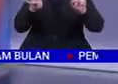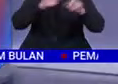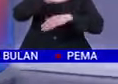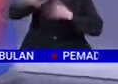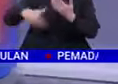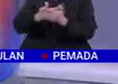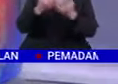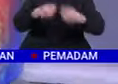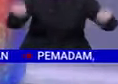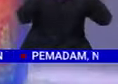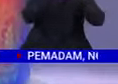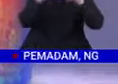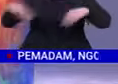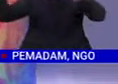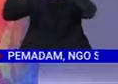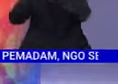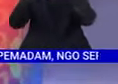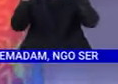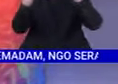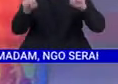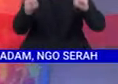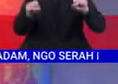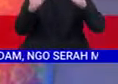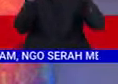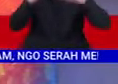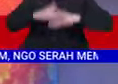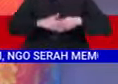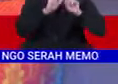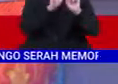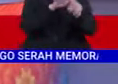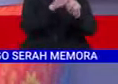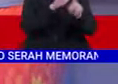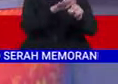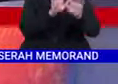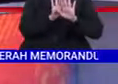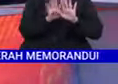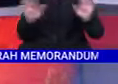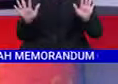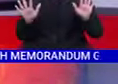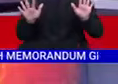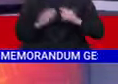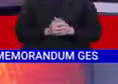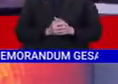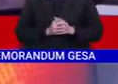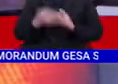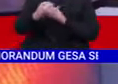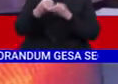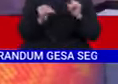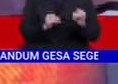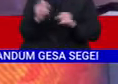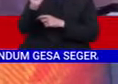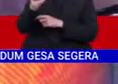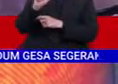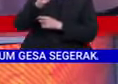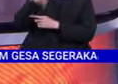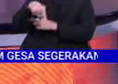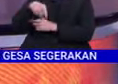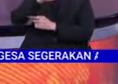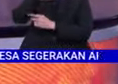Persekutuan dibenarkan untuk salat berjemaah tanpa penjarakan physical menurut pengarah jabatan agama Islam wilayah Persekutuan